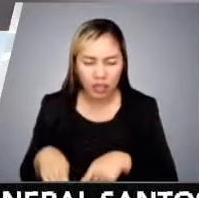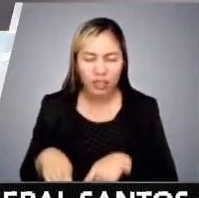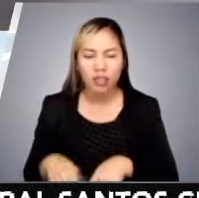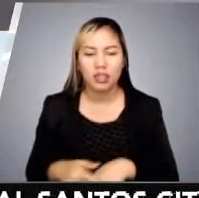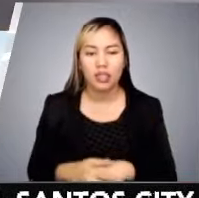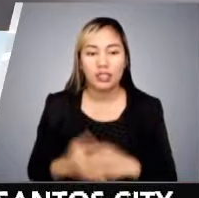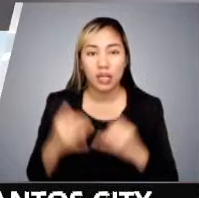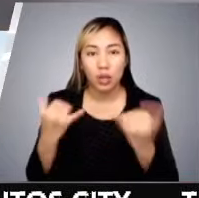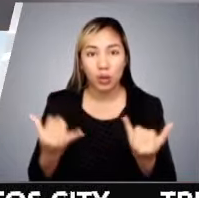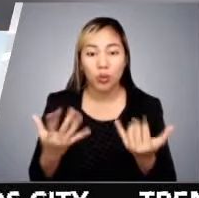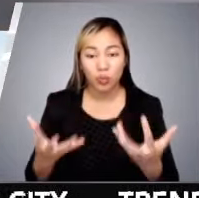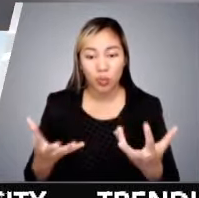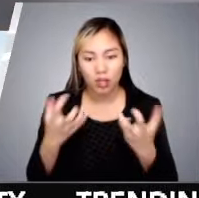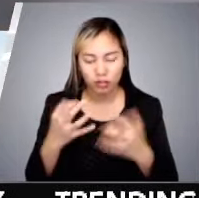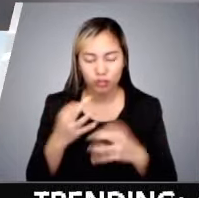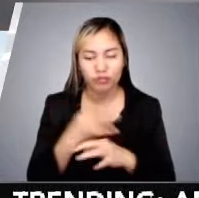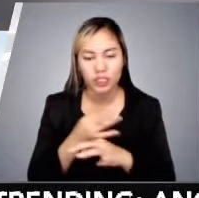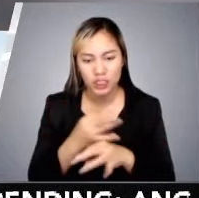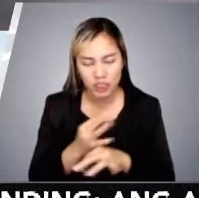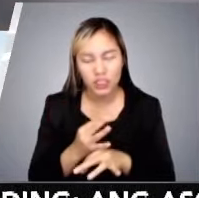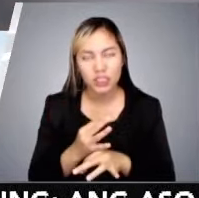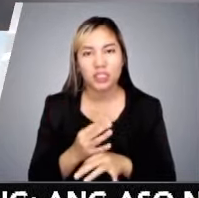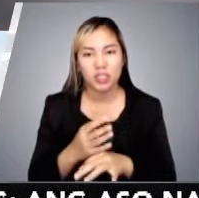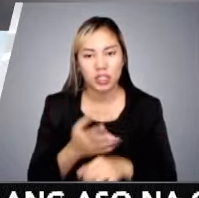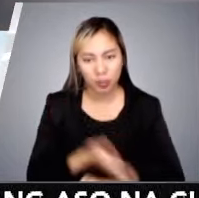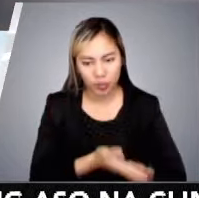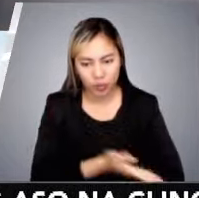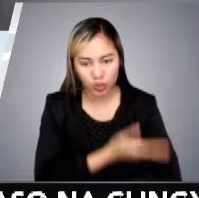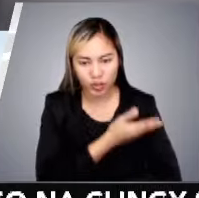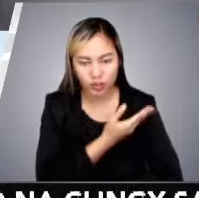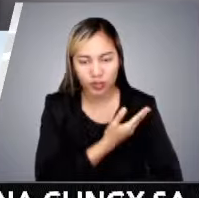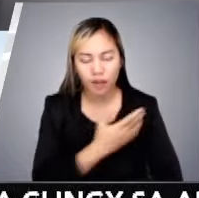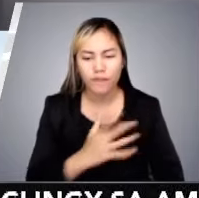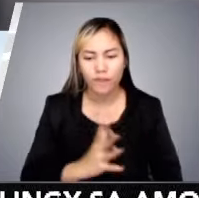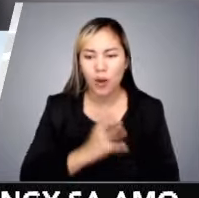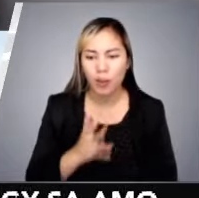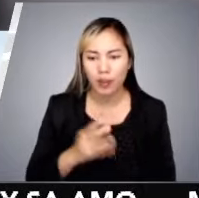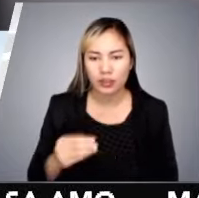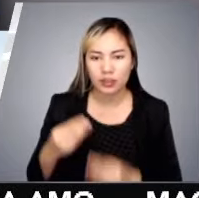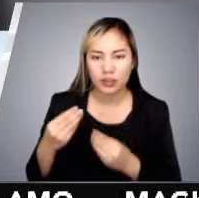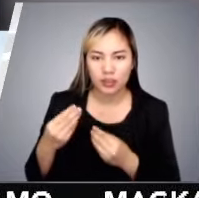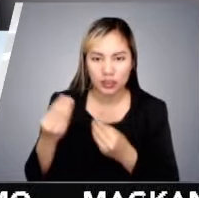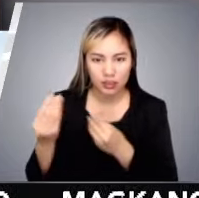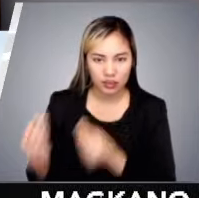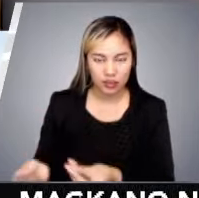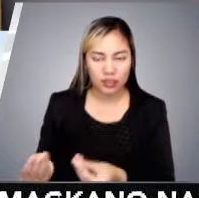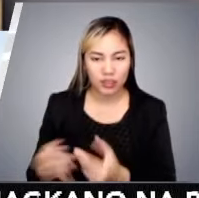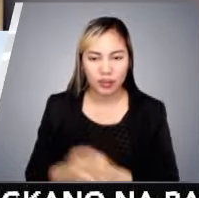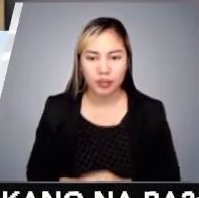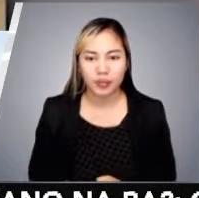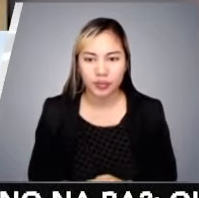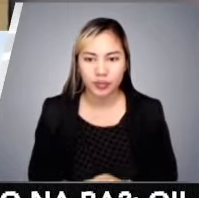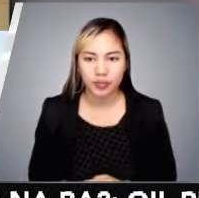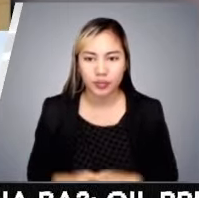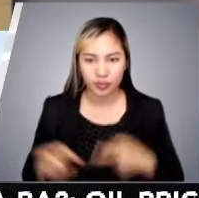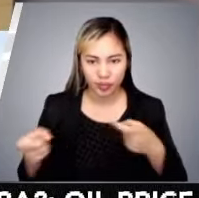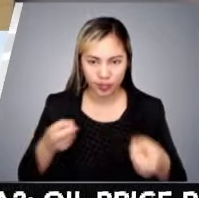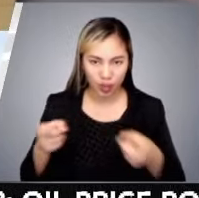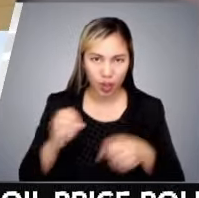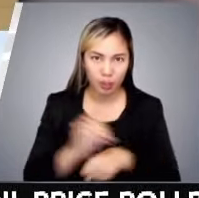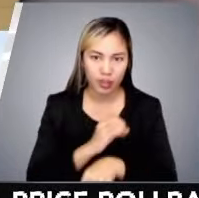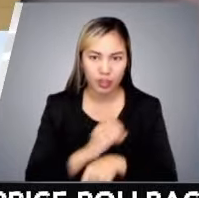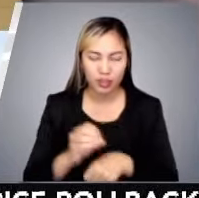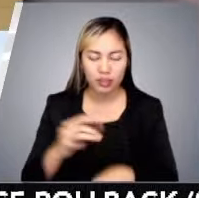Airport. Formal lang na i-turnover ng Department of Transportation at Manila International Airport Authority ang operasyon ng NAIA sa New